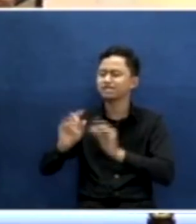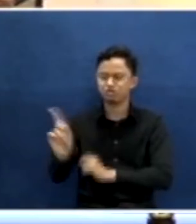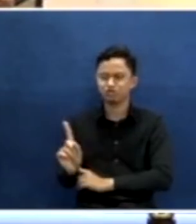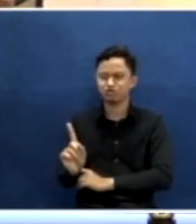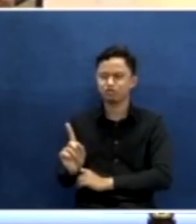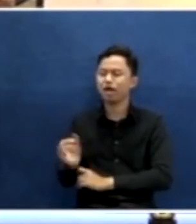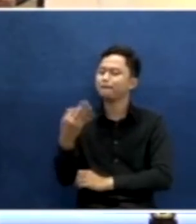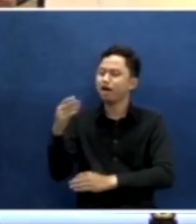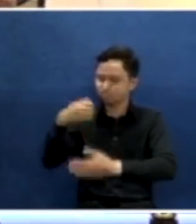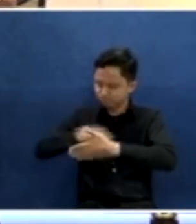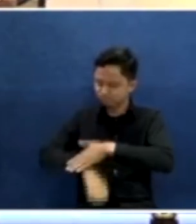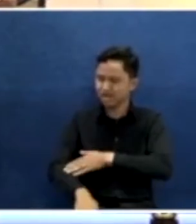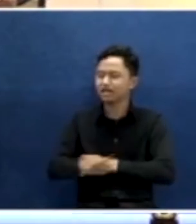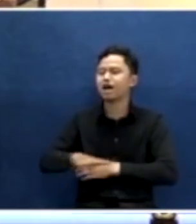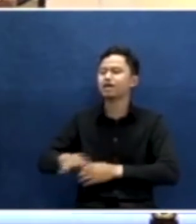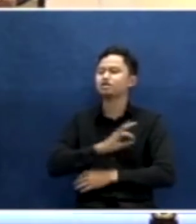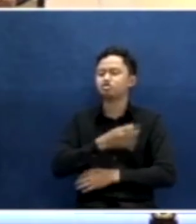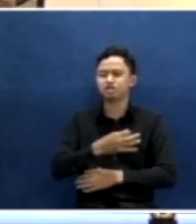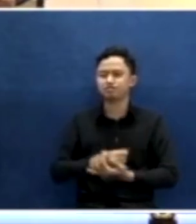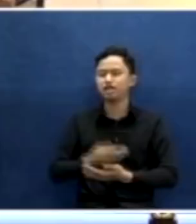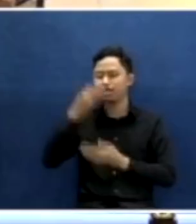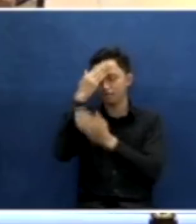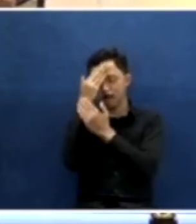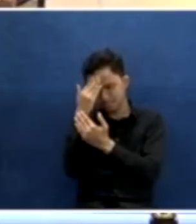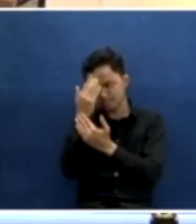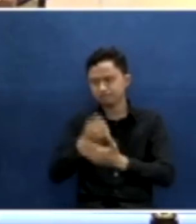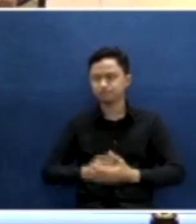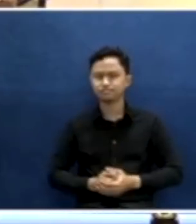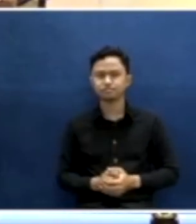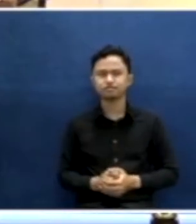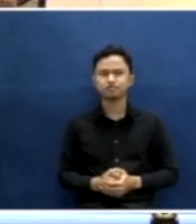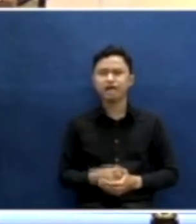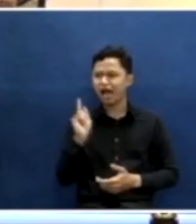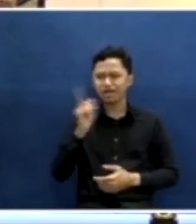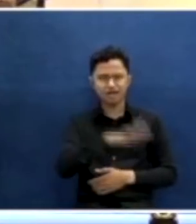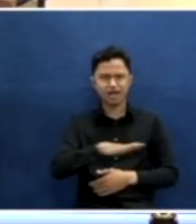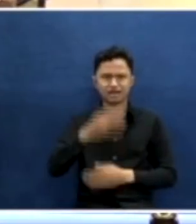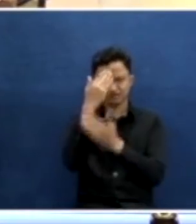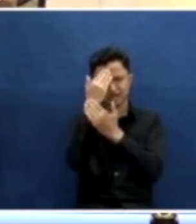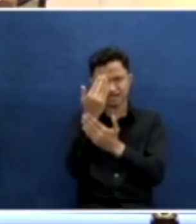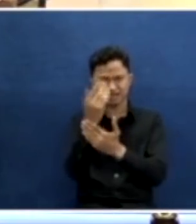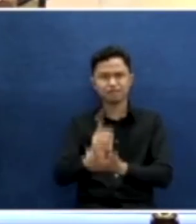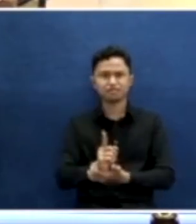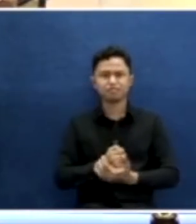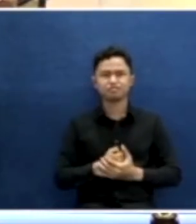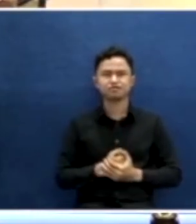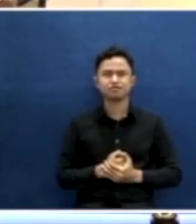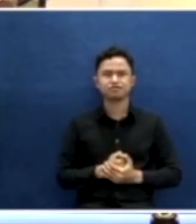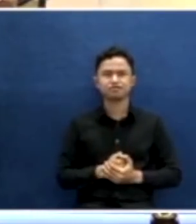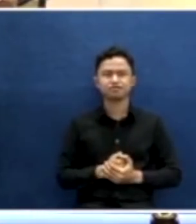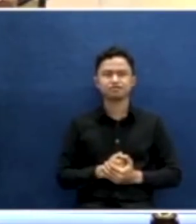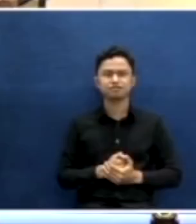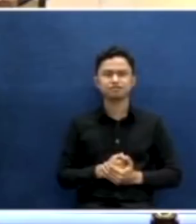Mubarok Solid taat Hai suaminya dia tidak mau makan yang haram sampai akhirnya oleh jadikan anaknya Sorry kayak